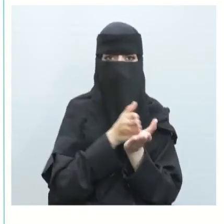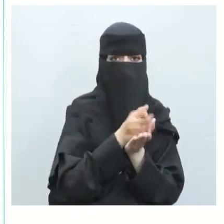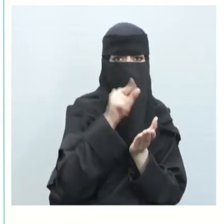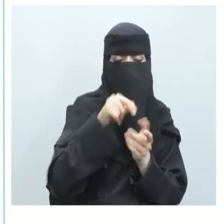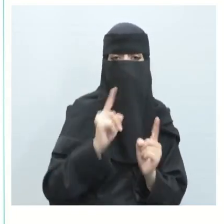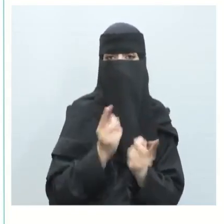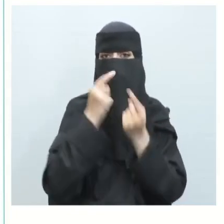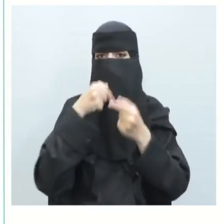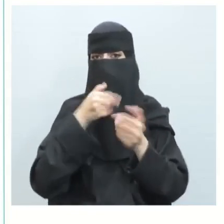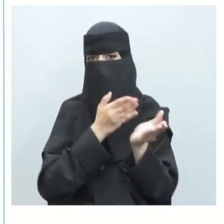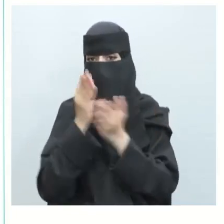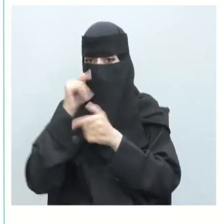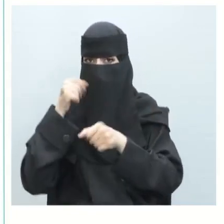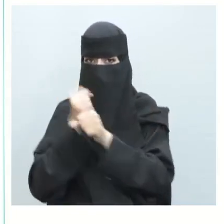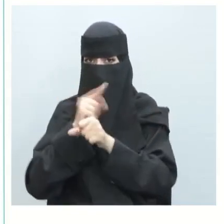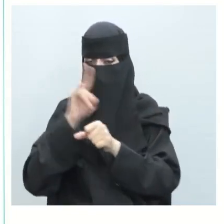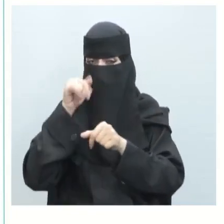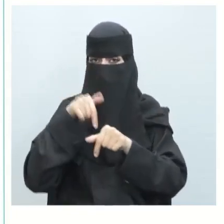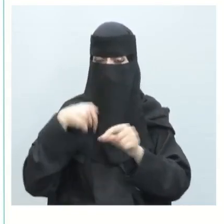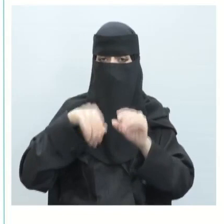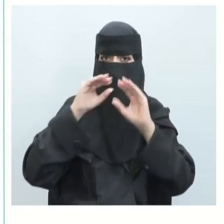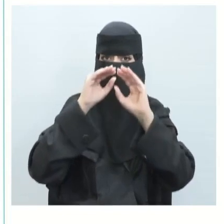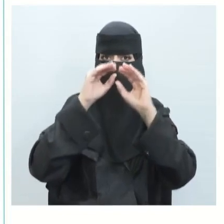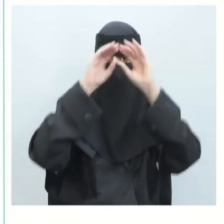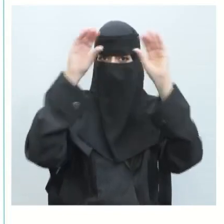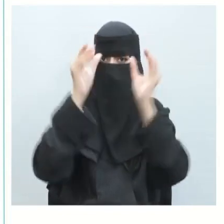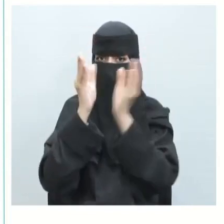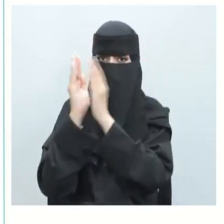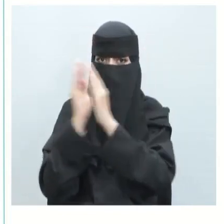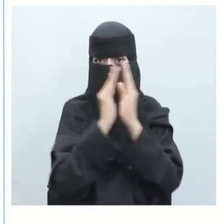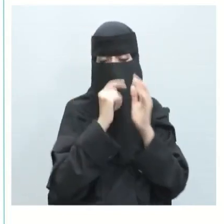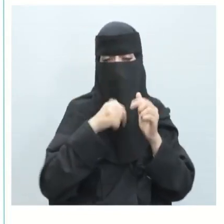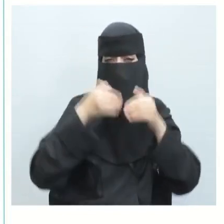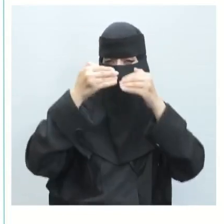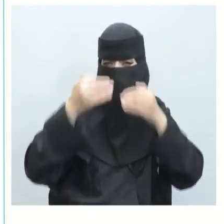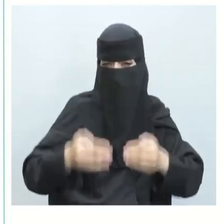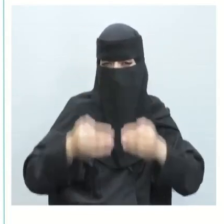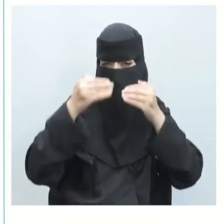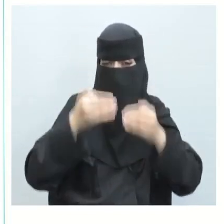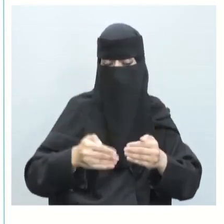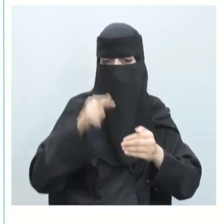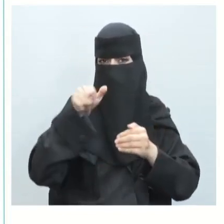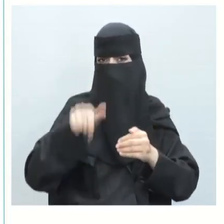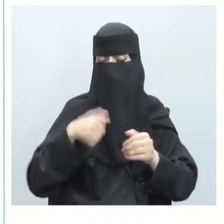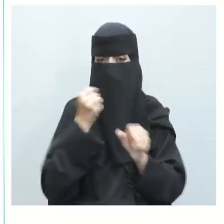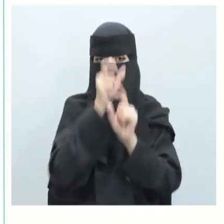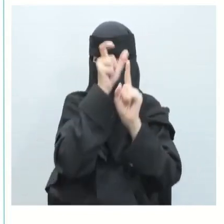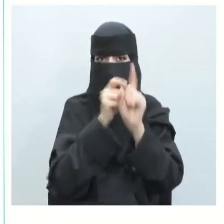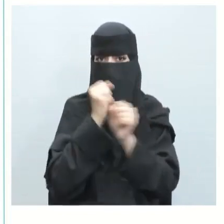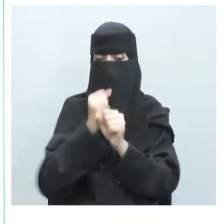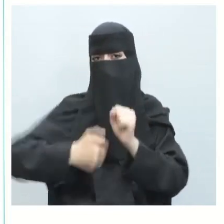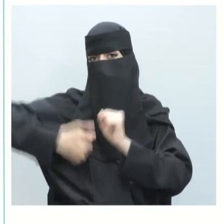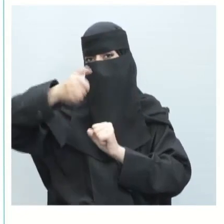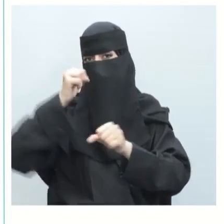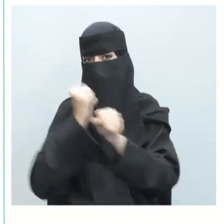تسمح لها بتقديم العمل ولا يكون هذا الهيكل مثلا عقبه او حاجز للموظفين لانجاح